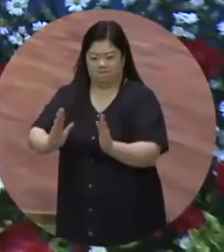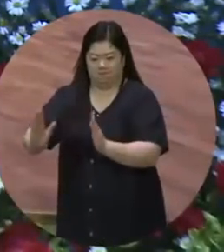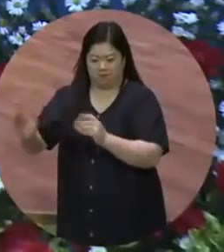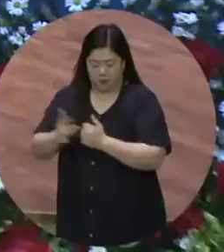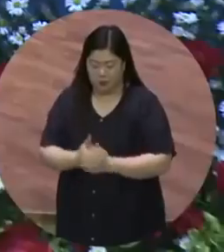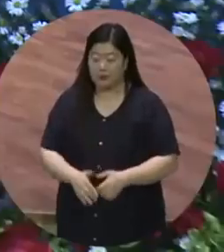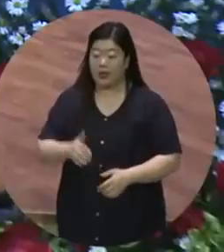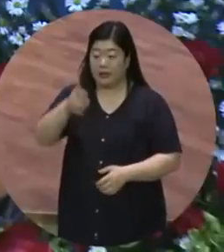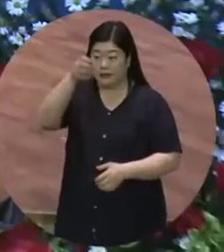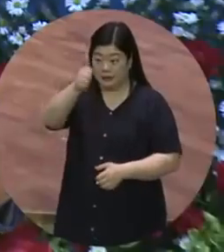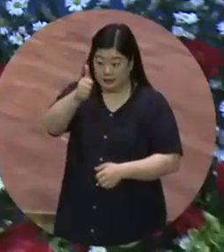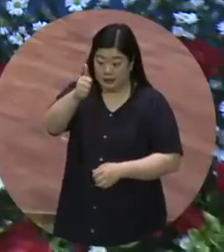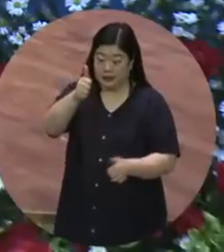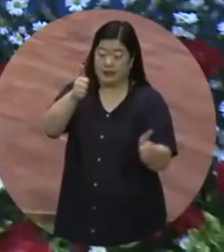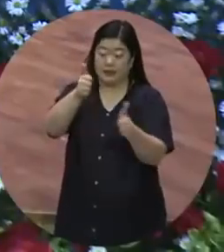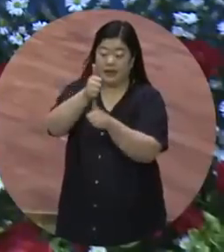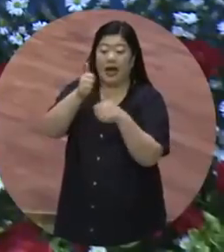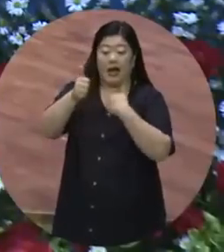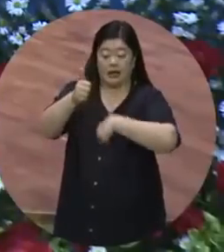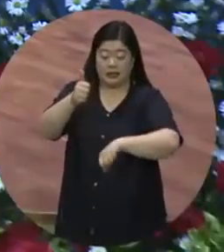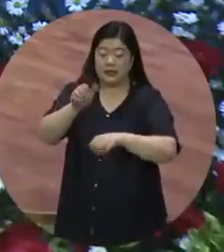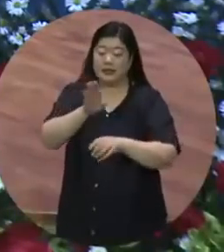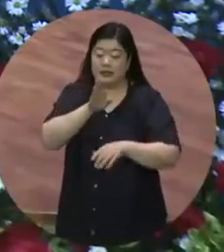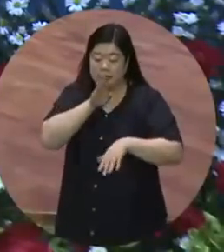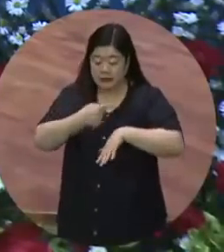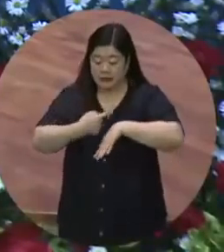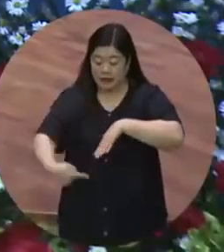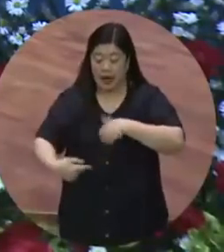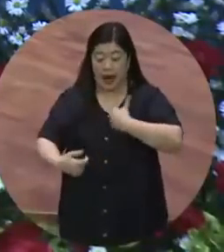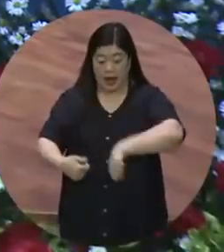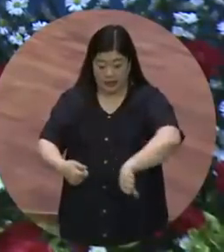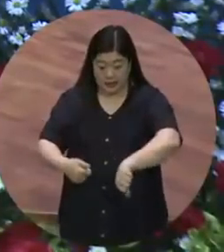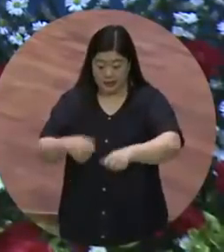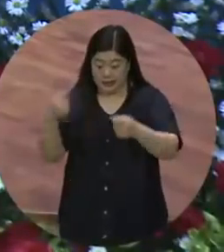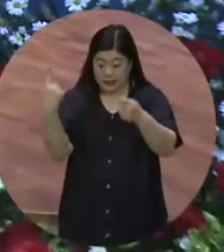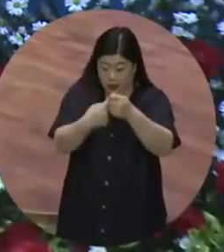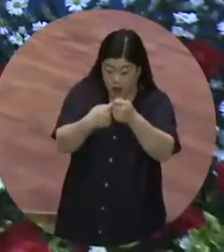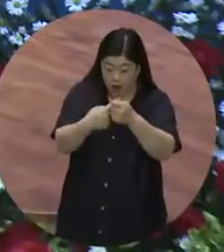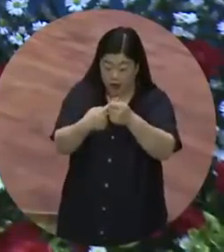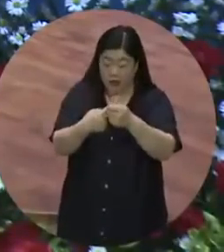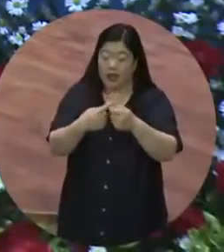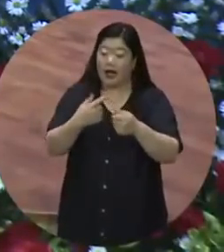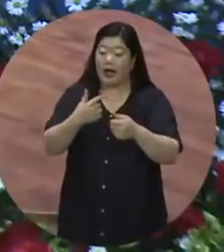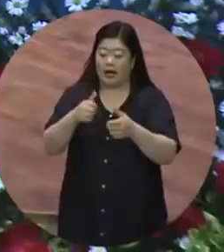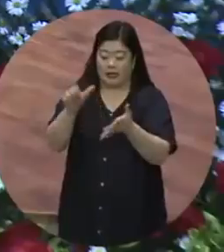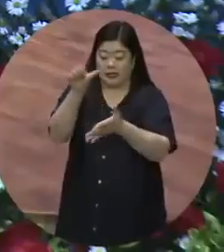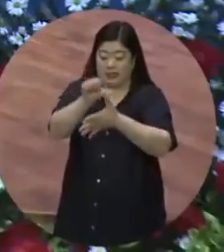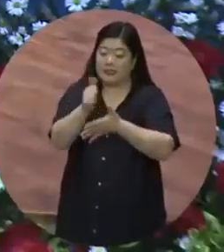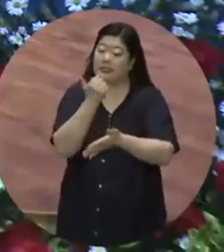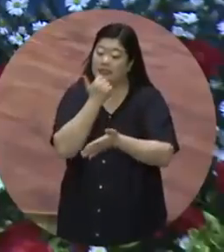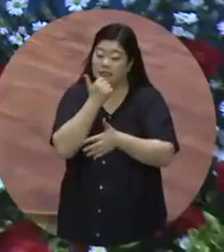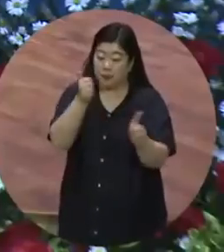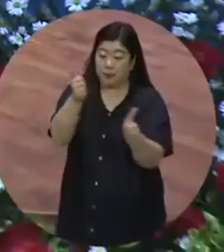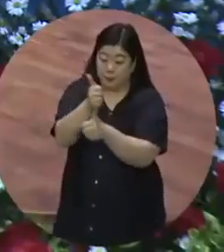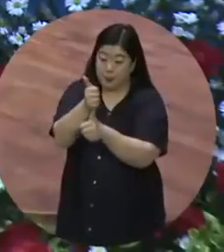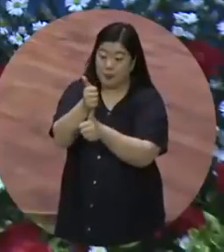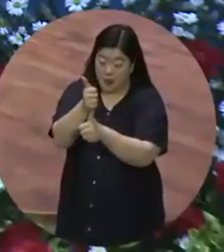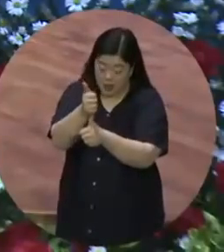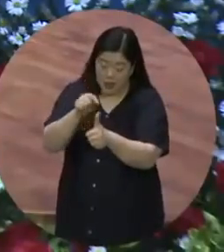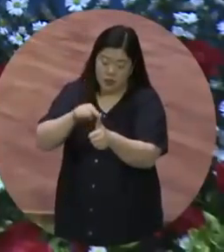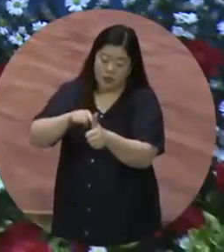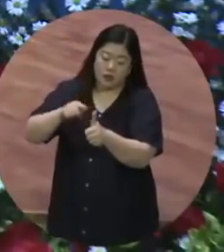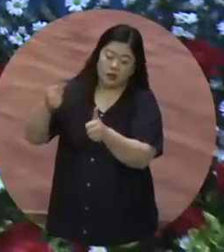이삭을 제외한 다른 서자들은 재산도 줍니다. 조금씩 재산을 다 나누어 줘가지고 전부 동쪽으로 다 이주를 다 시켜버립니다.